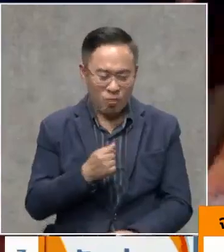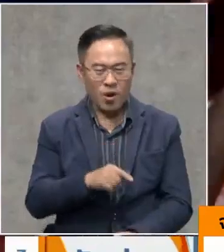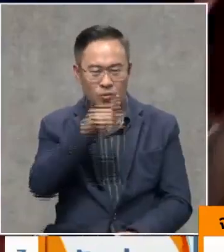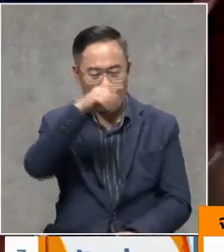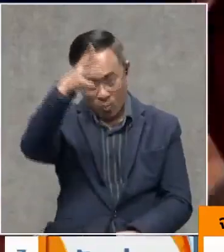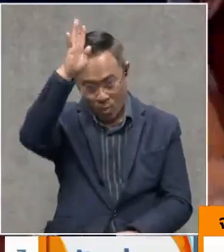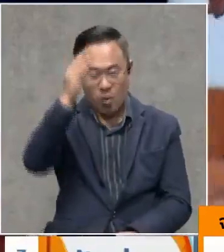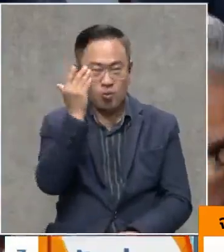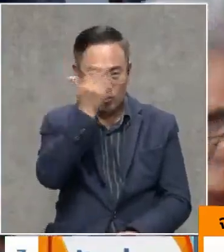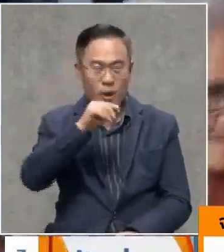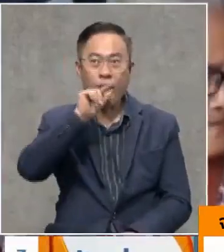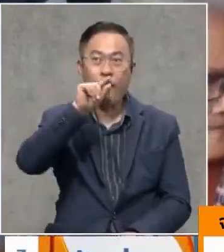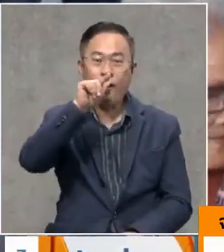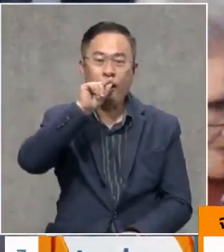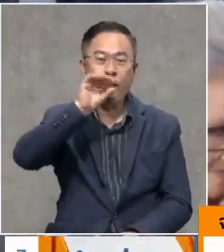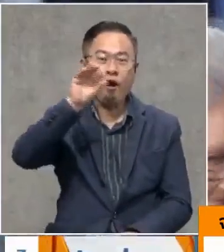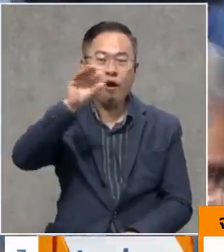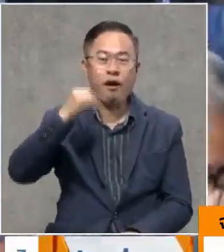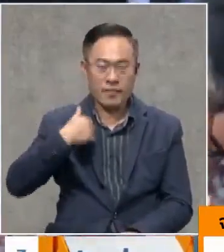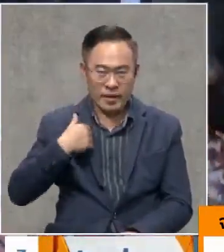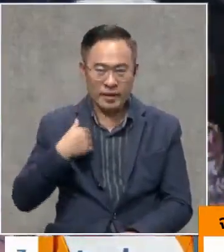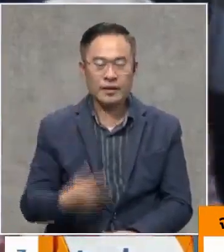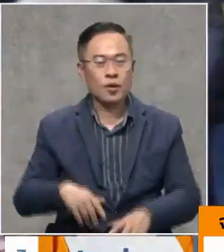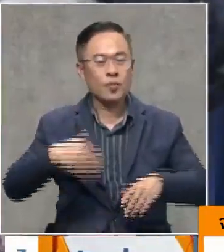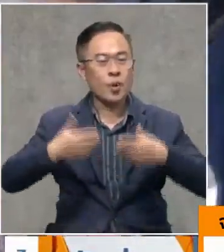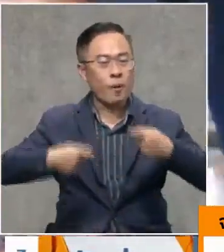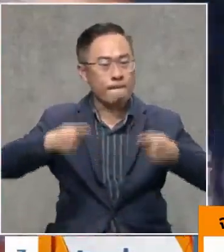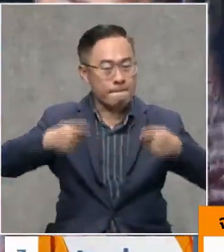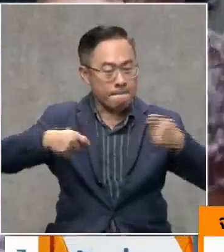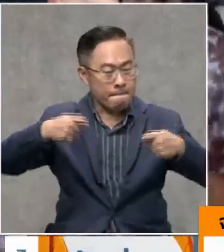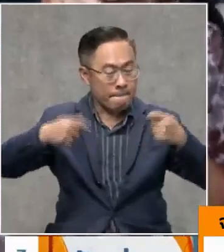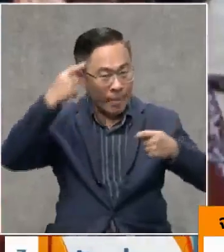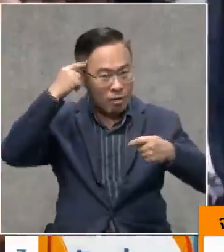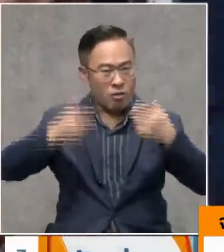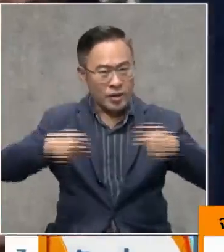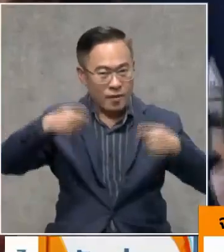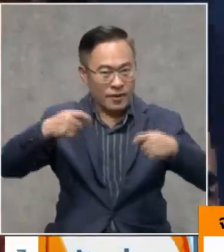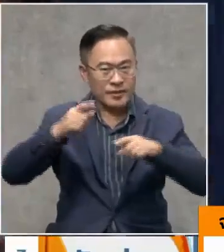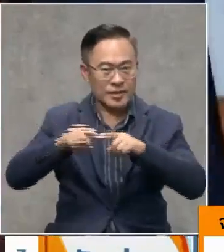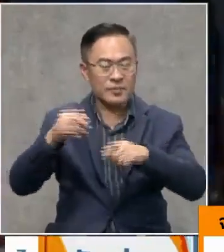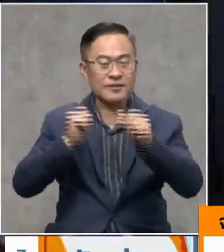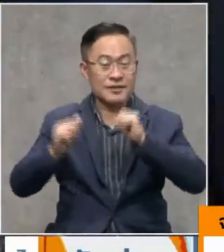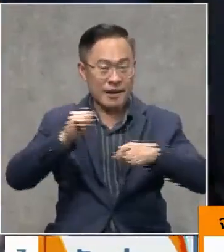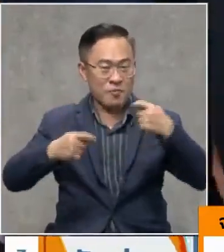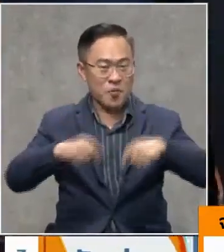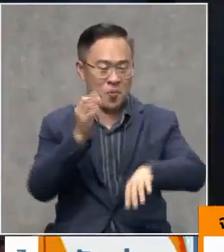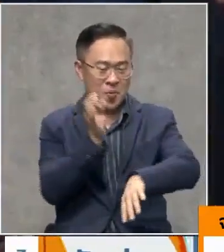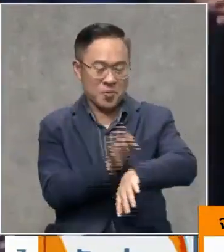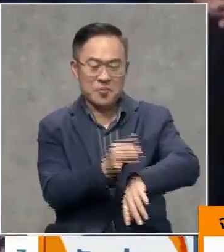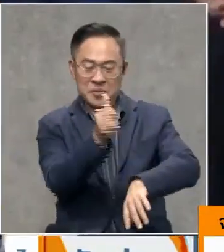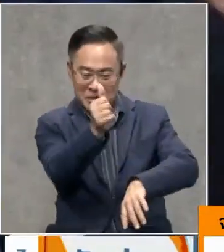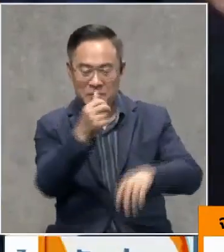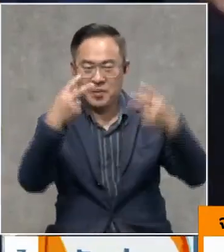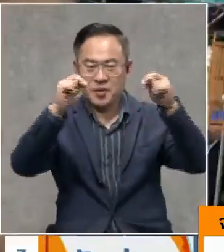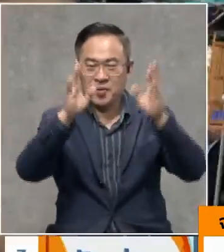งค่ะคุณผู้ชมเห็นหรือเปล่าเชิดตัวหนังตะลุงขับกลอนหนังมีการชื่นชมพลเอกประวิตรด้วยนะหนุนให้เป็นนายกรัฐมนตรีผมบรรยากา